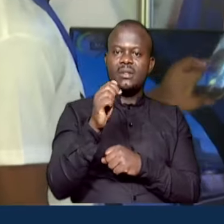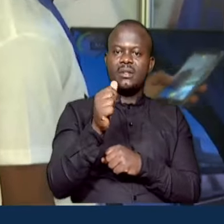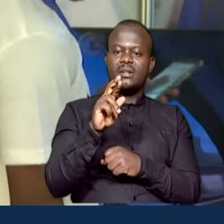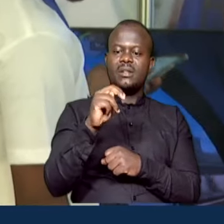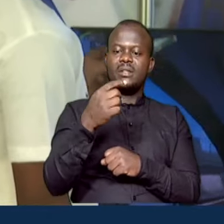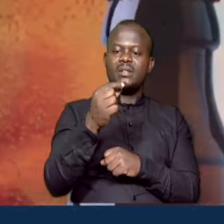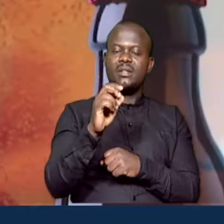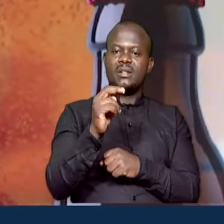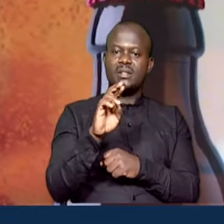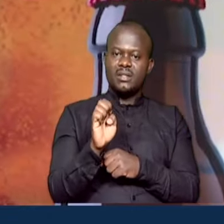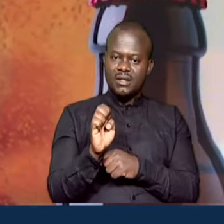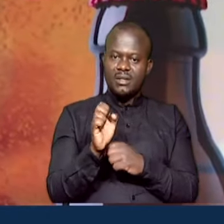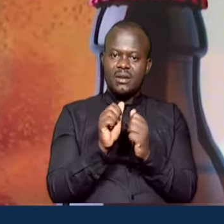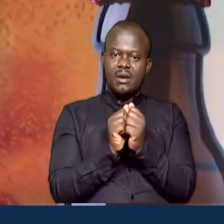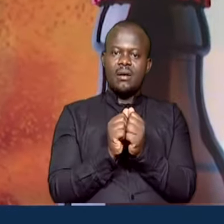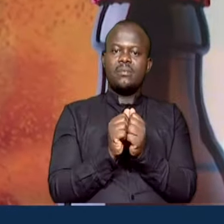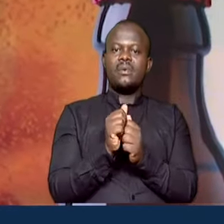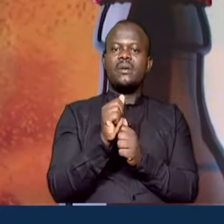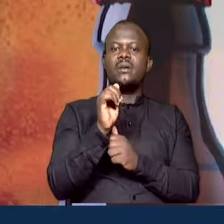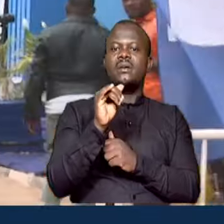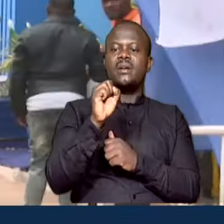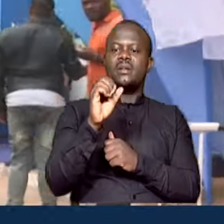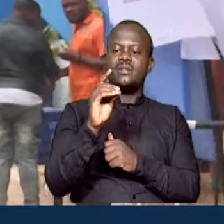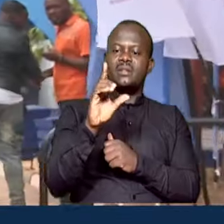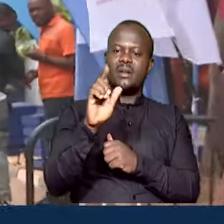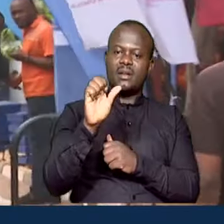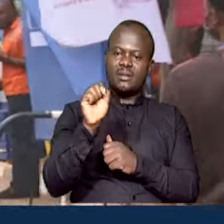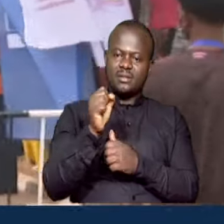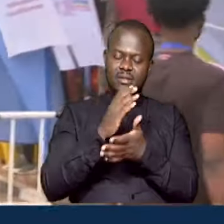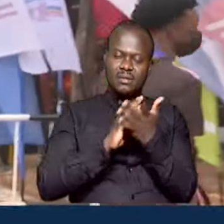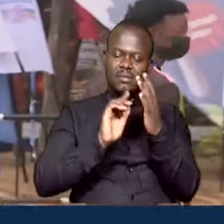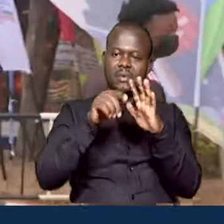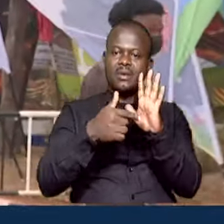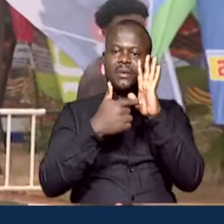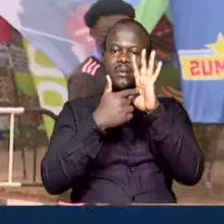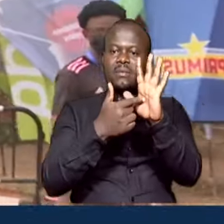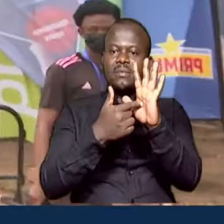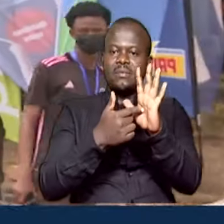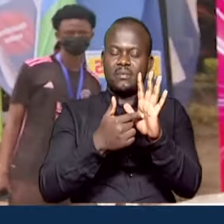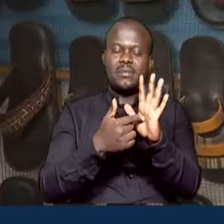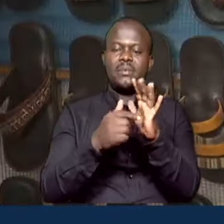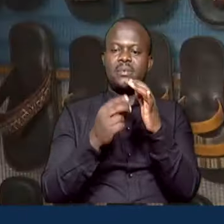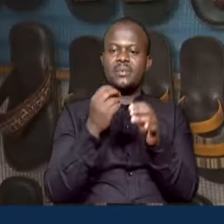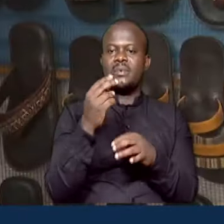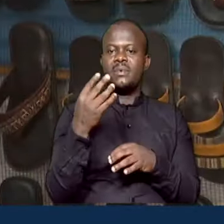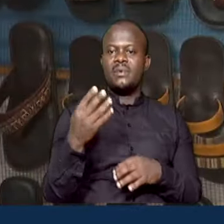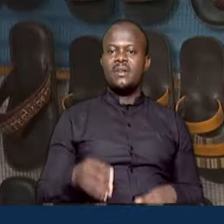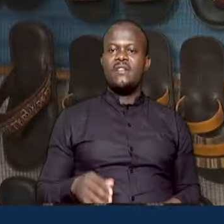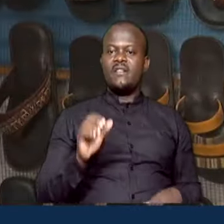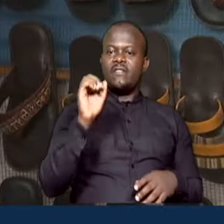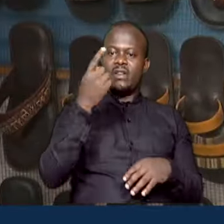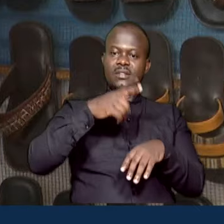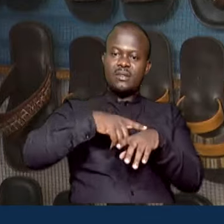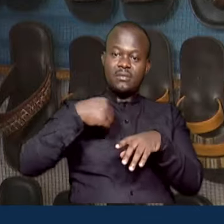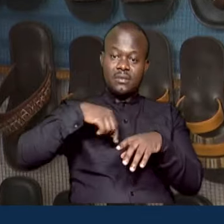Raisa Uwabahizi ndetse na Nkundo Mukiza Isidras ni bamwe muri aba baje kumurika muri Expo 2024. Ku nshuro ya mbere tugeze hano